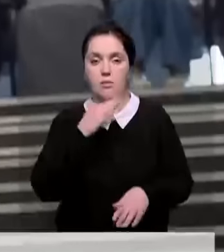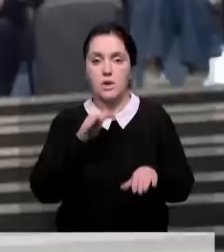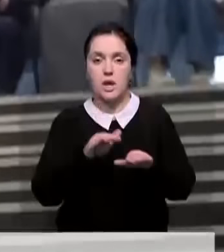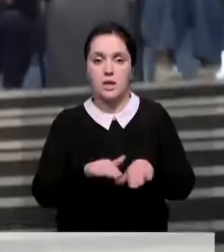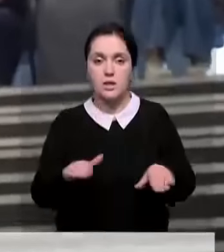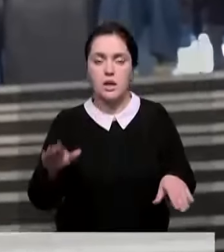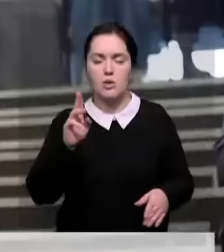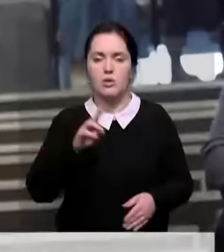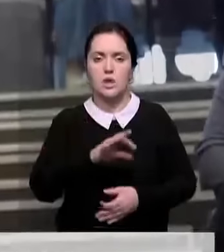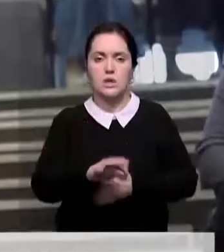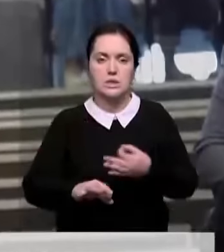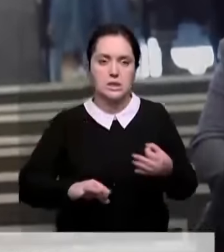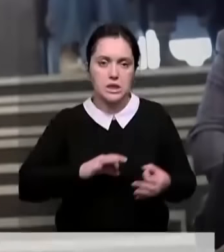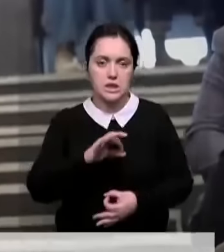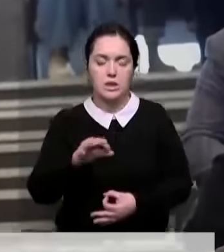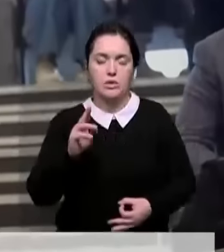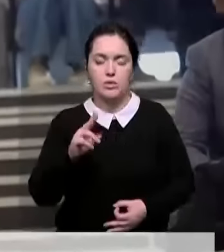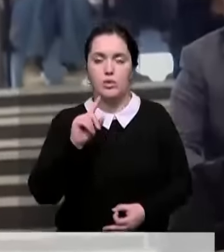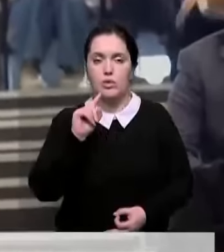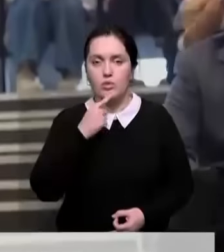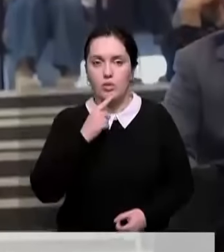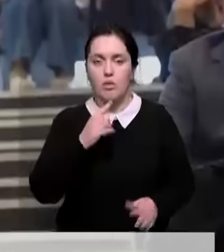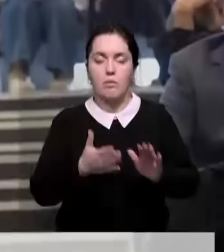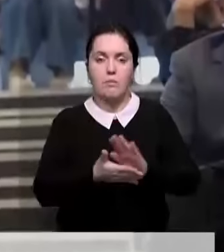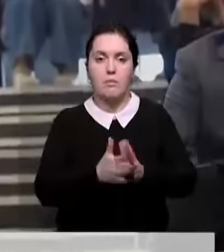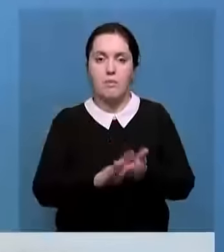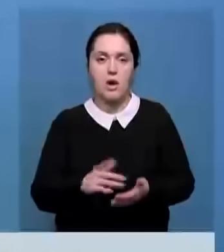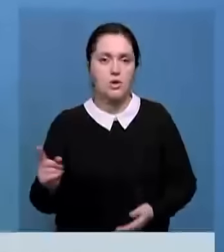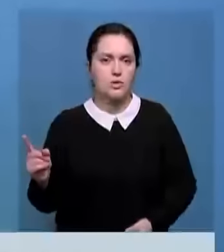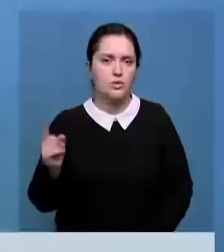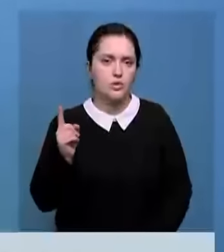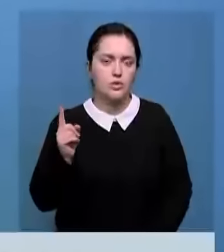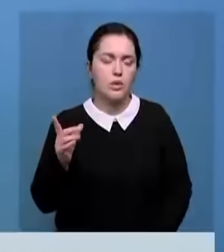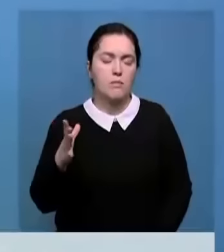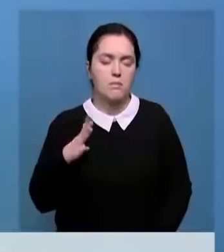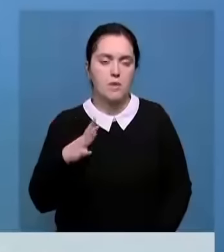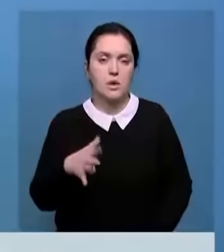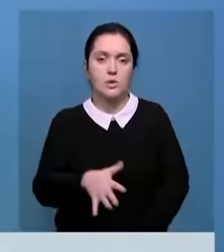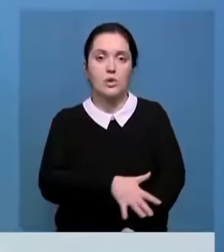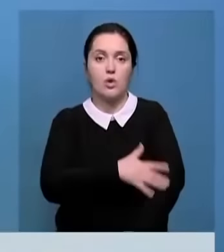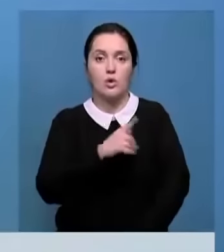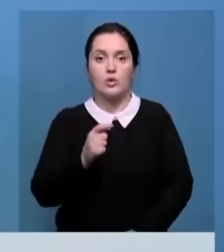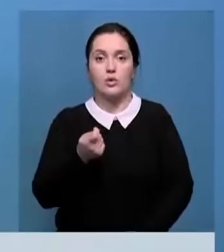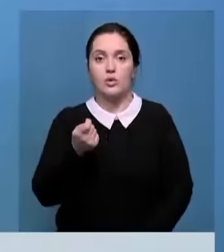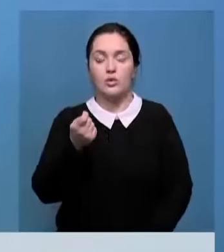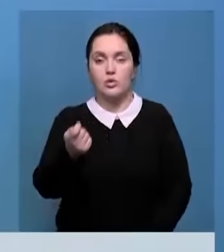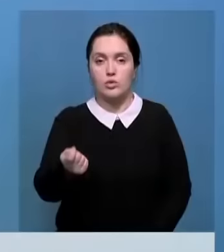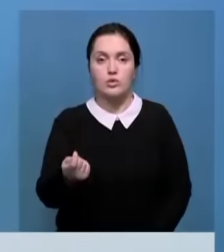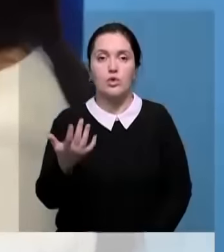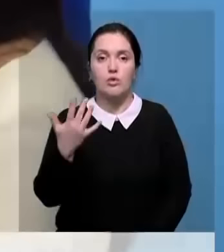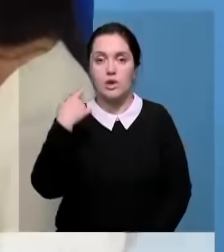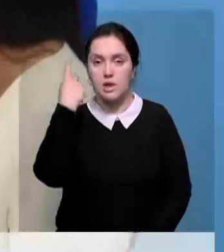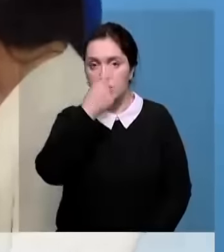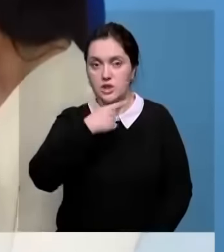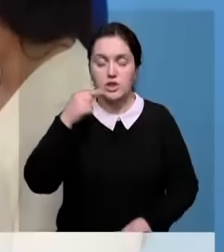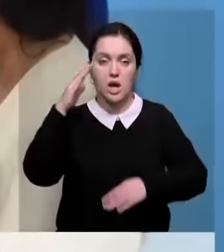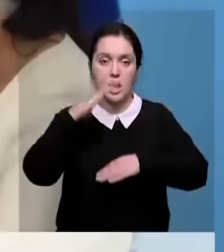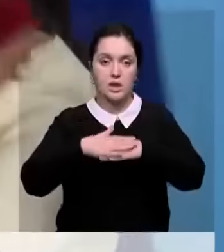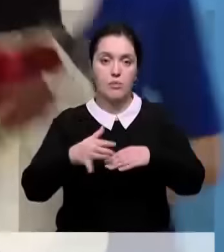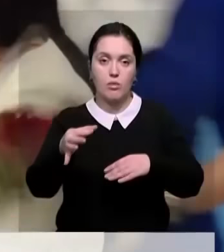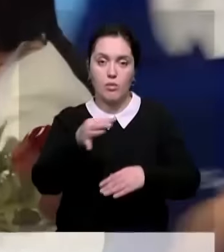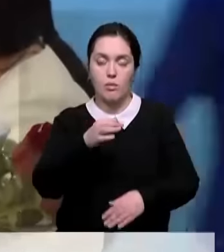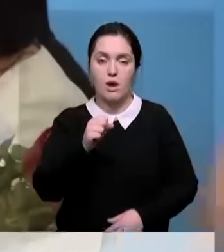матери, сироты и оказавшиеся в сложном положении жители ожидали годами. Долгожданные ключи новоселам вручает лично аким области